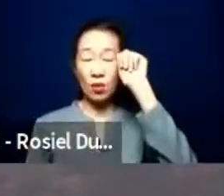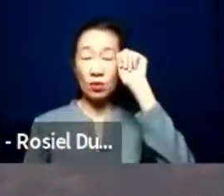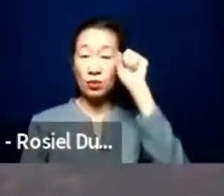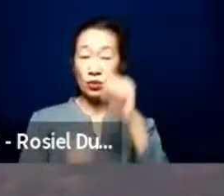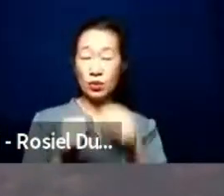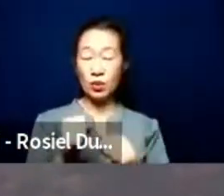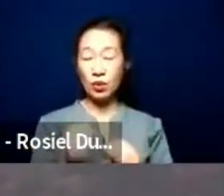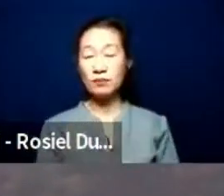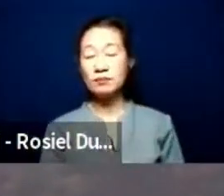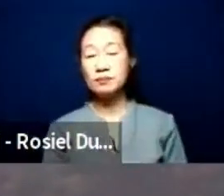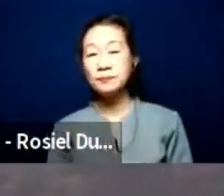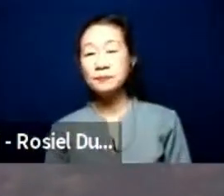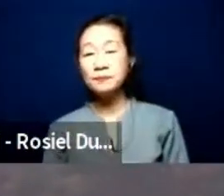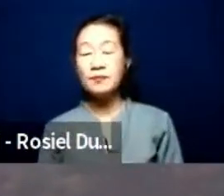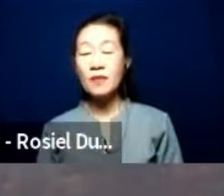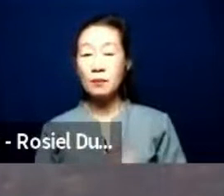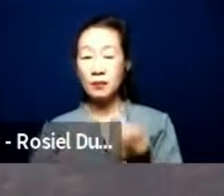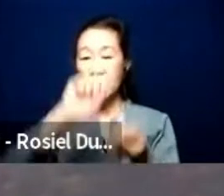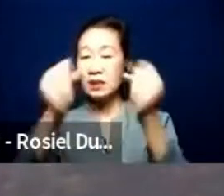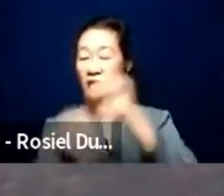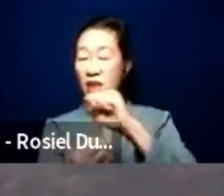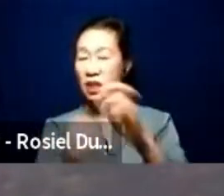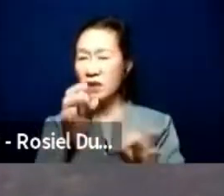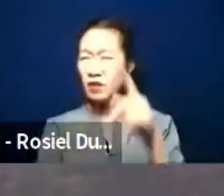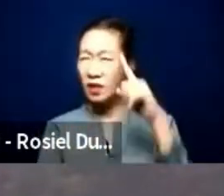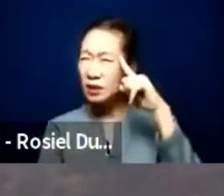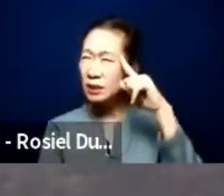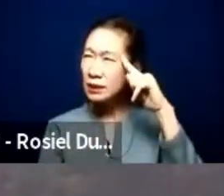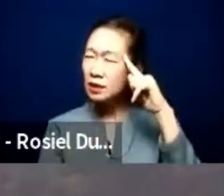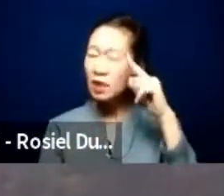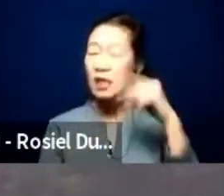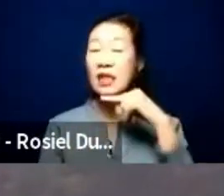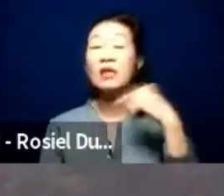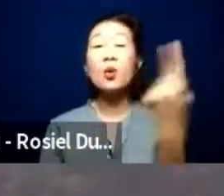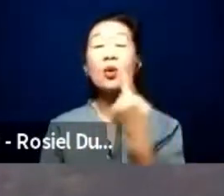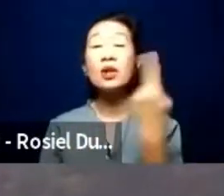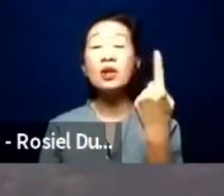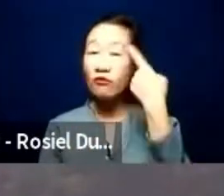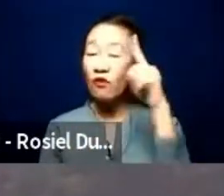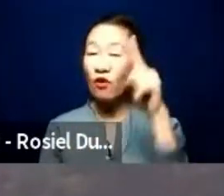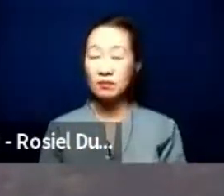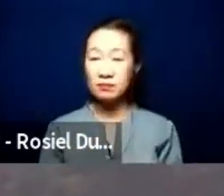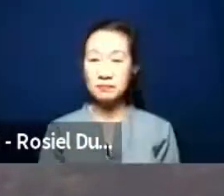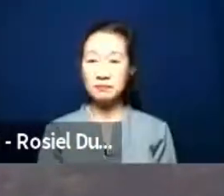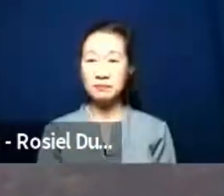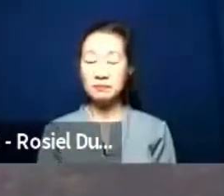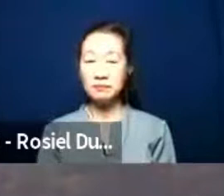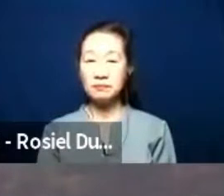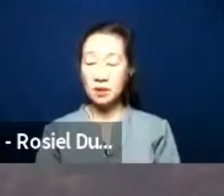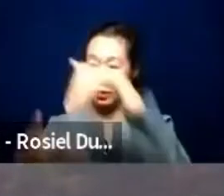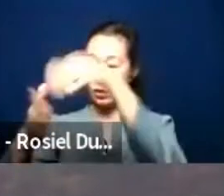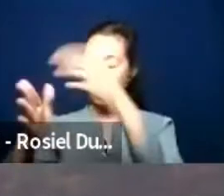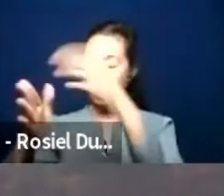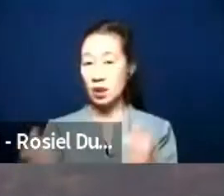So, yung transition, kung iisipin natin, hindi lang ito para sa mga students